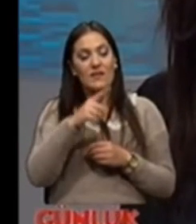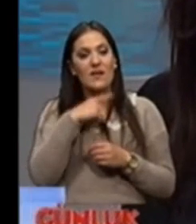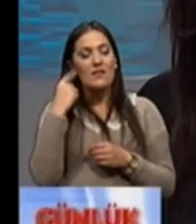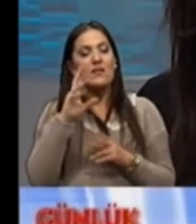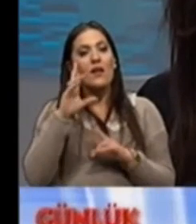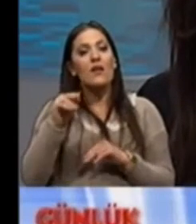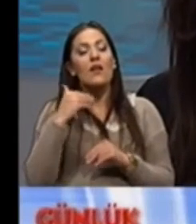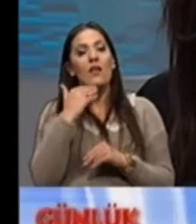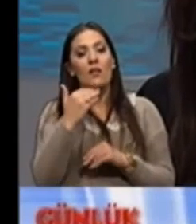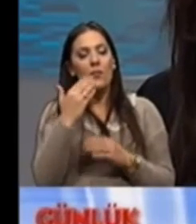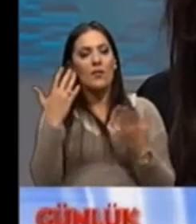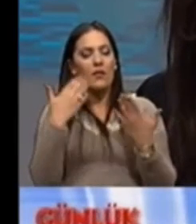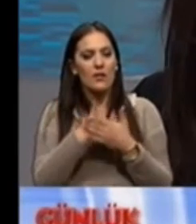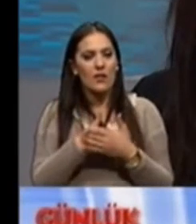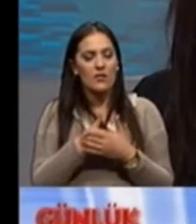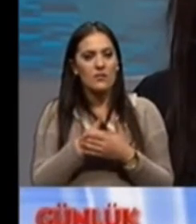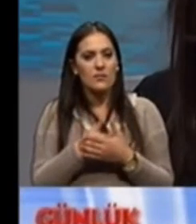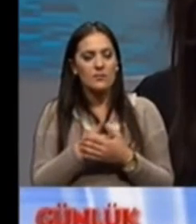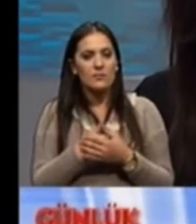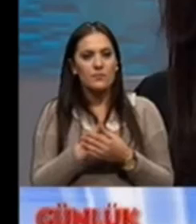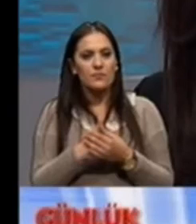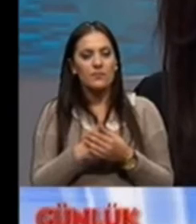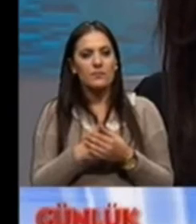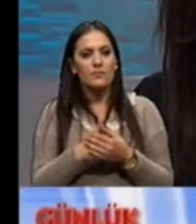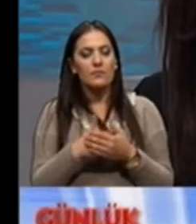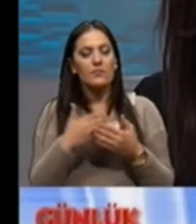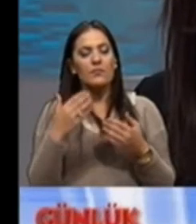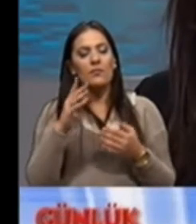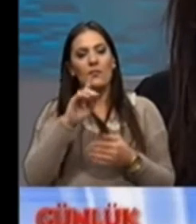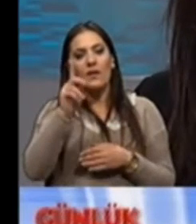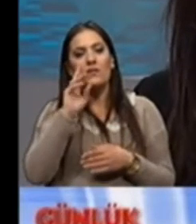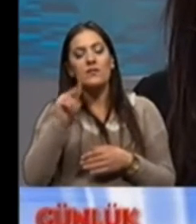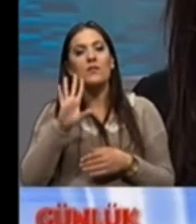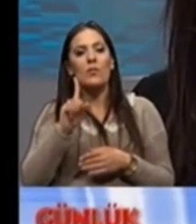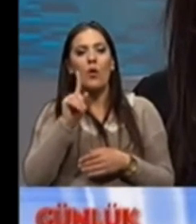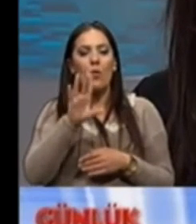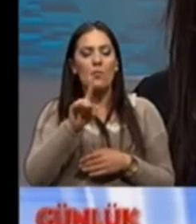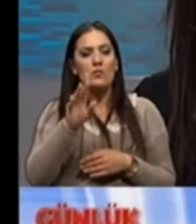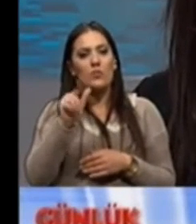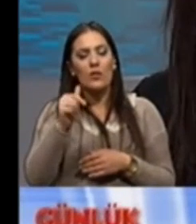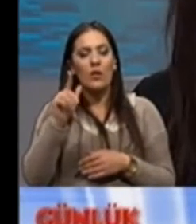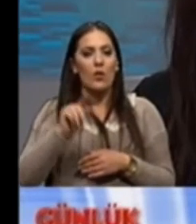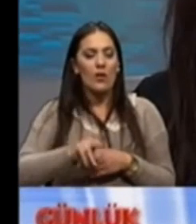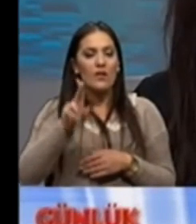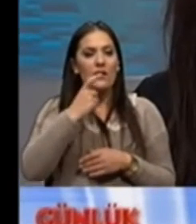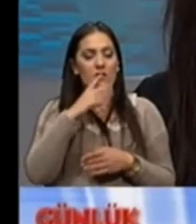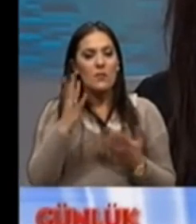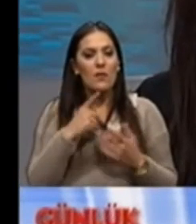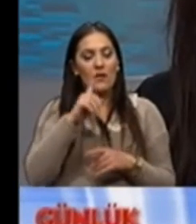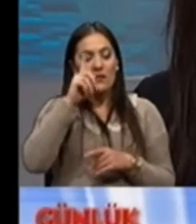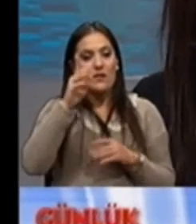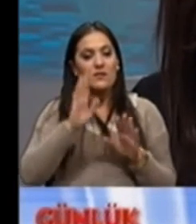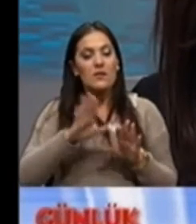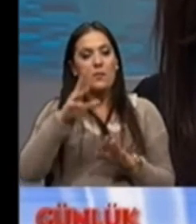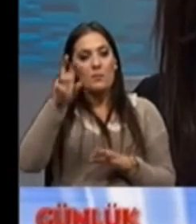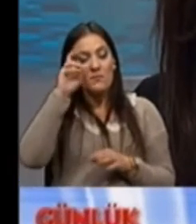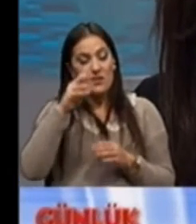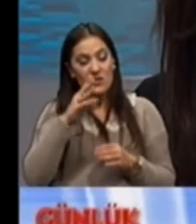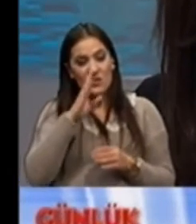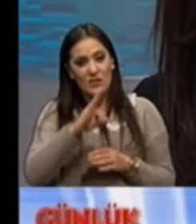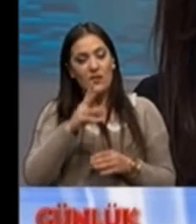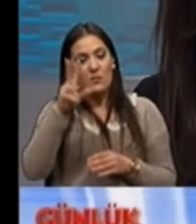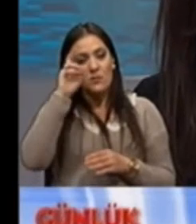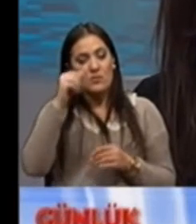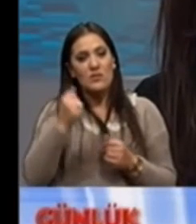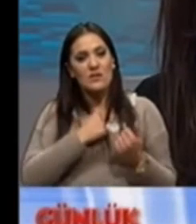gece yalnız asla yatamayan, bakıyorsun 15-16-17 yaşında ama yalnız kalamayan, psikolojik ciddi psikolojik sıkıntıları